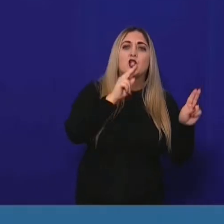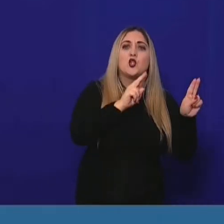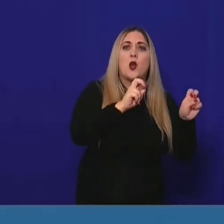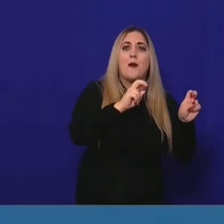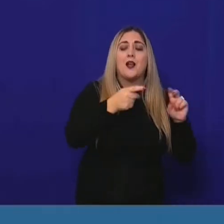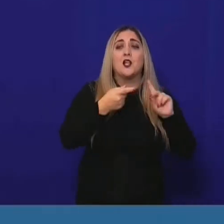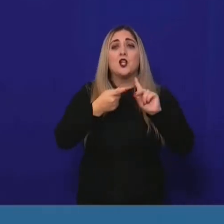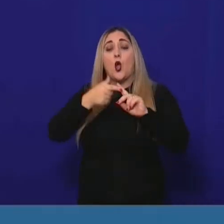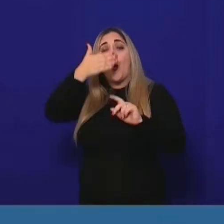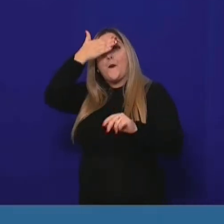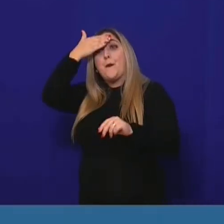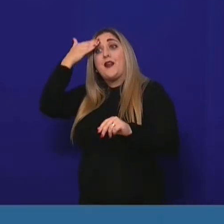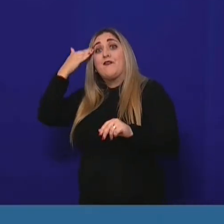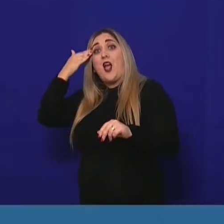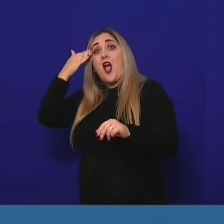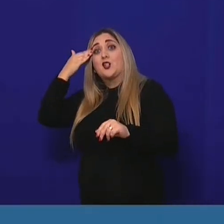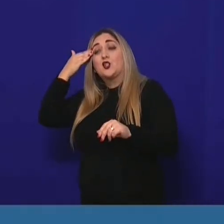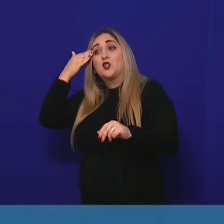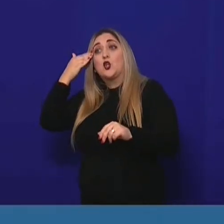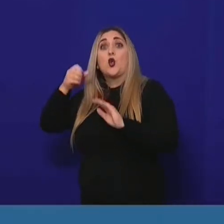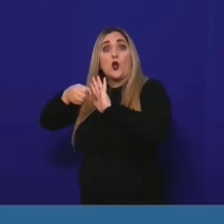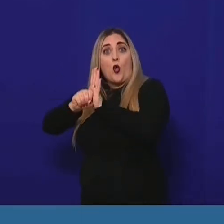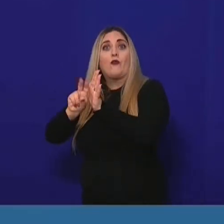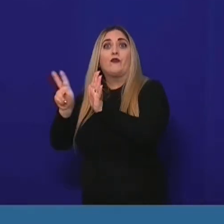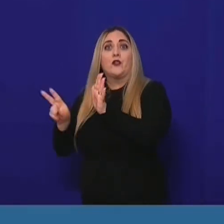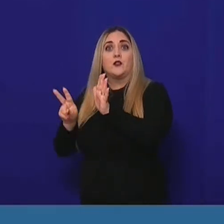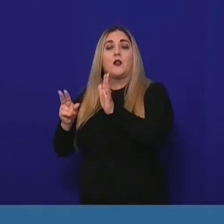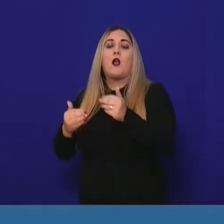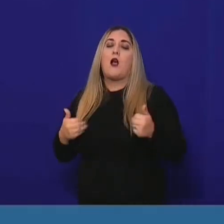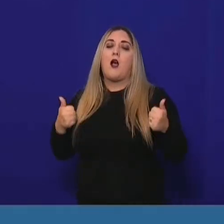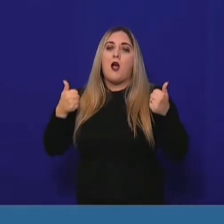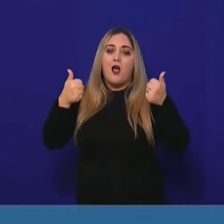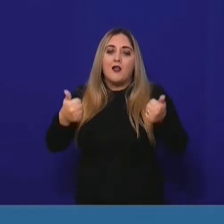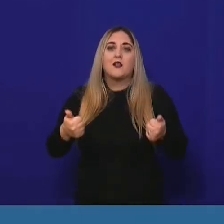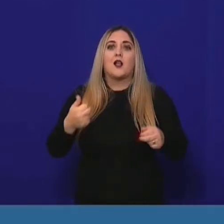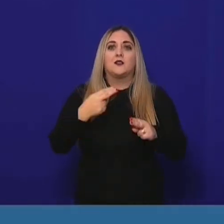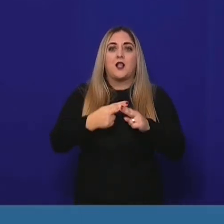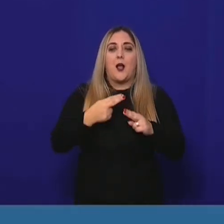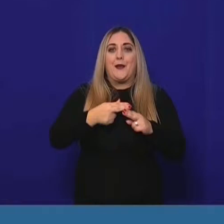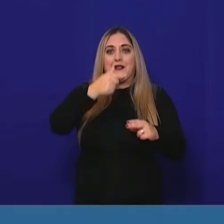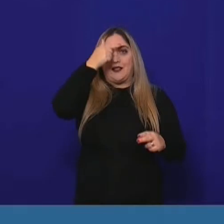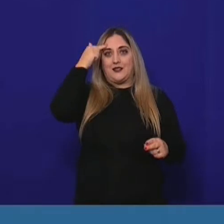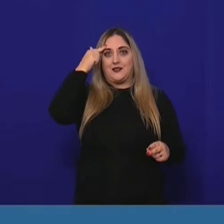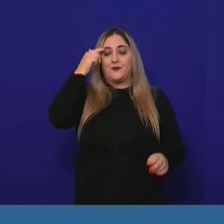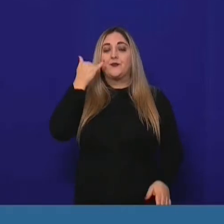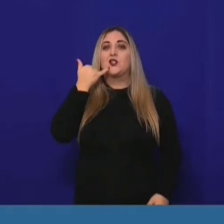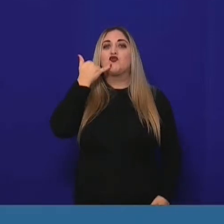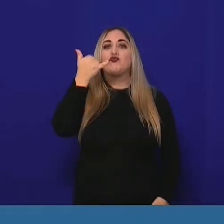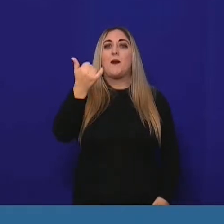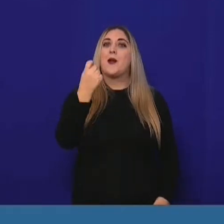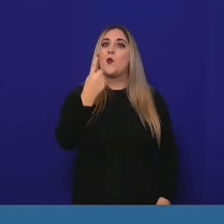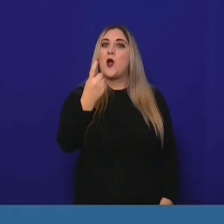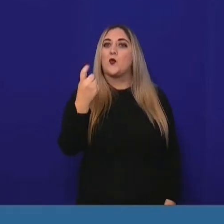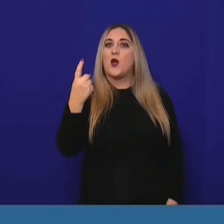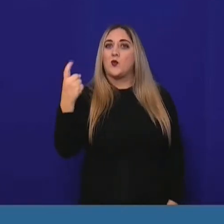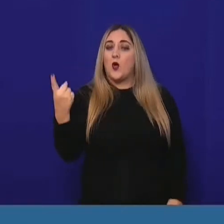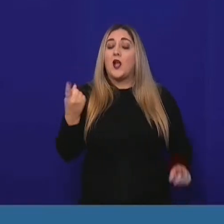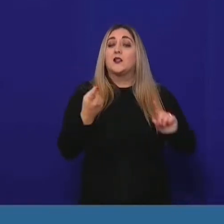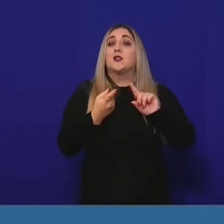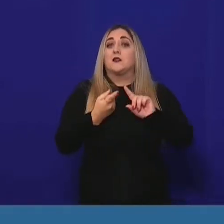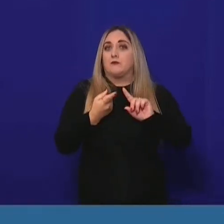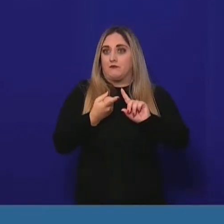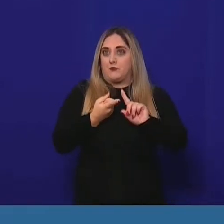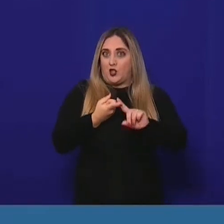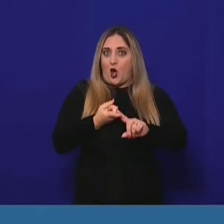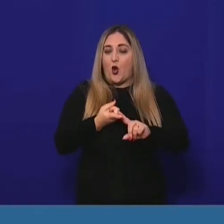komuni. Allura importanti tagħmlu t-test. U nfakkarkom ukoll li barra tistgħu ċemplu l-111 biex nagħmlulkom booking